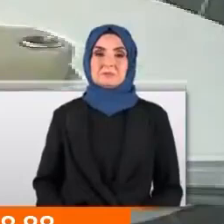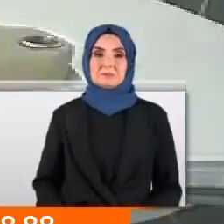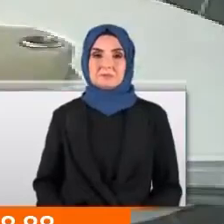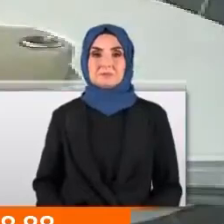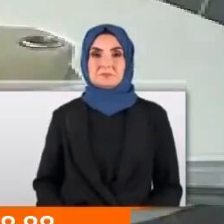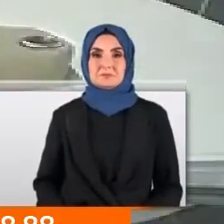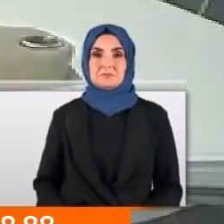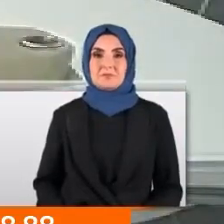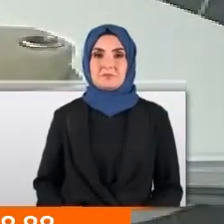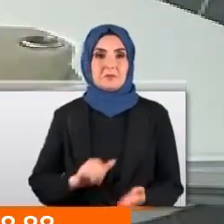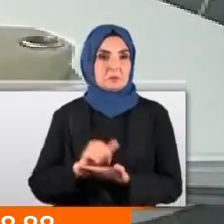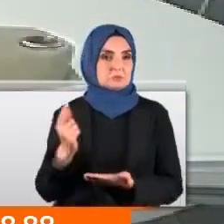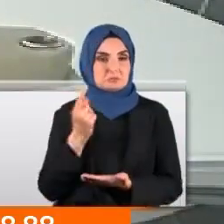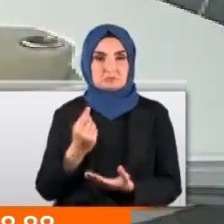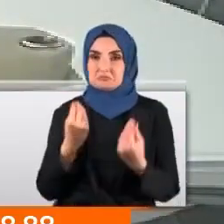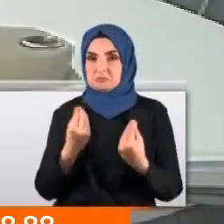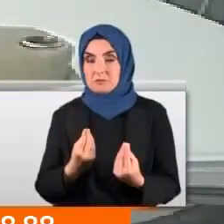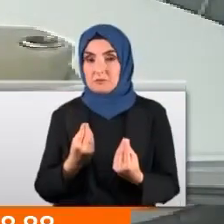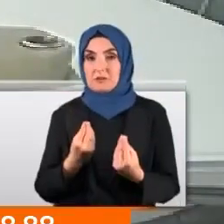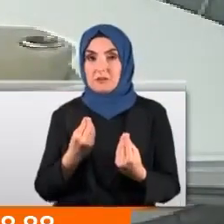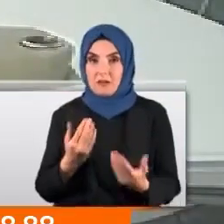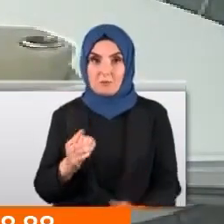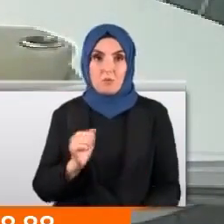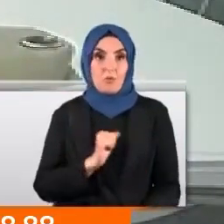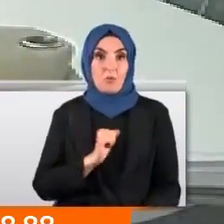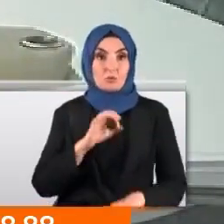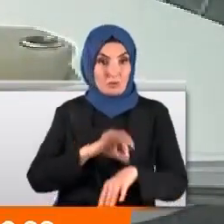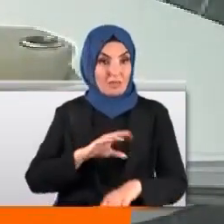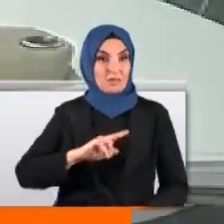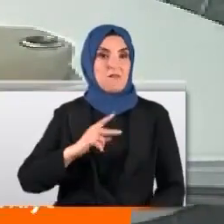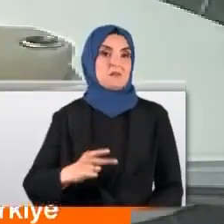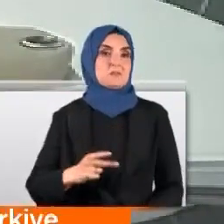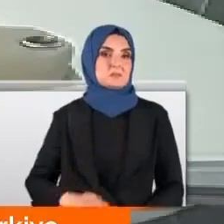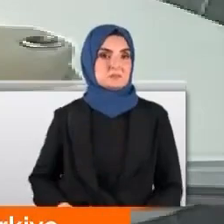çıkartıyorlar. Her şey yolundaydı. Ta ki yürekleri ağza getiren o ana kadar.